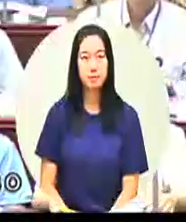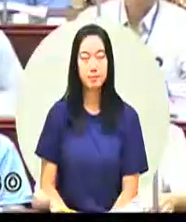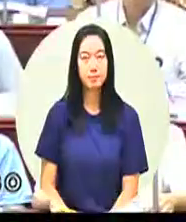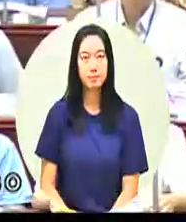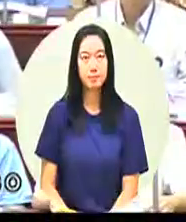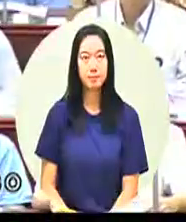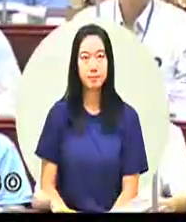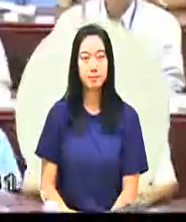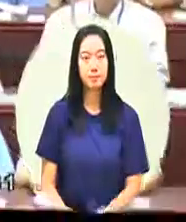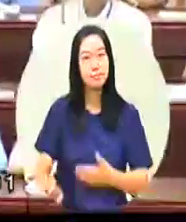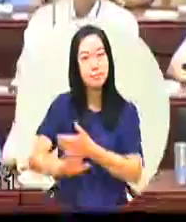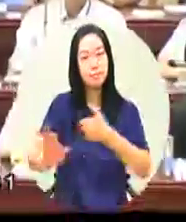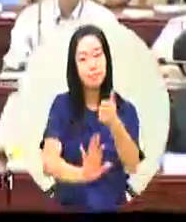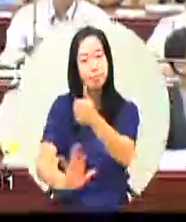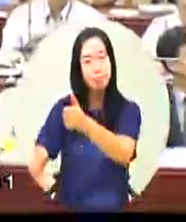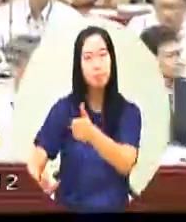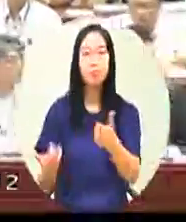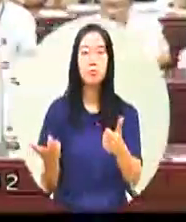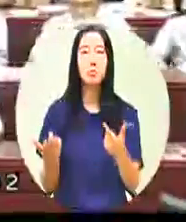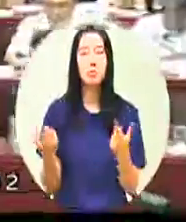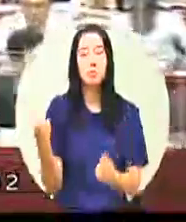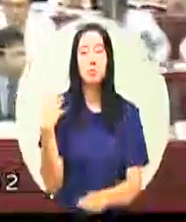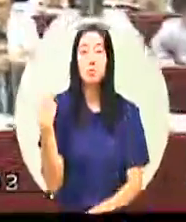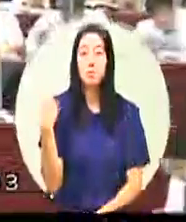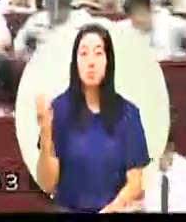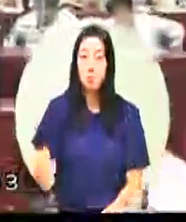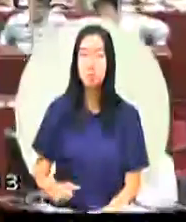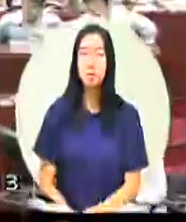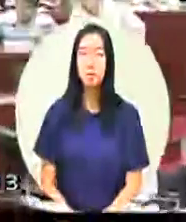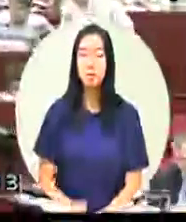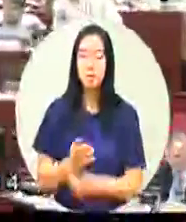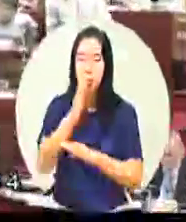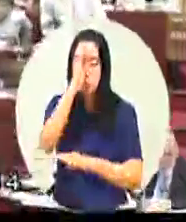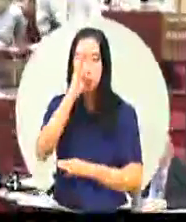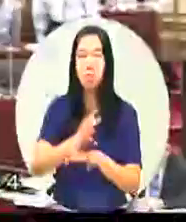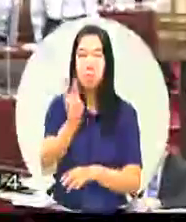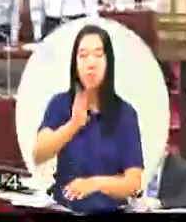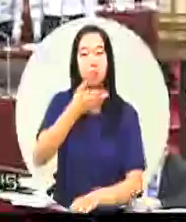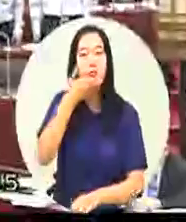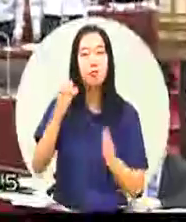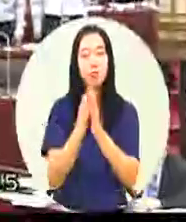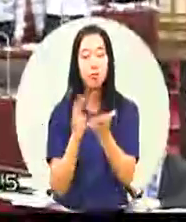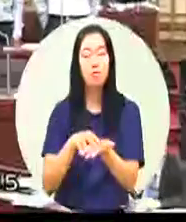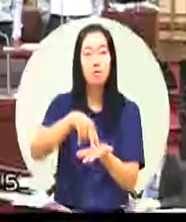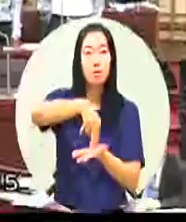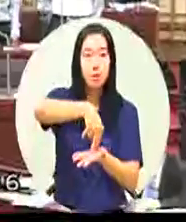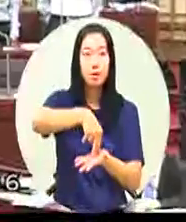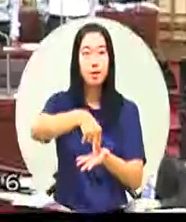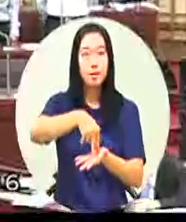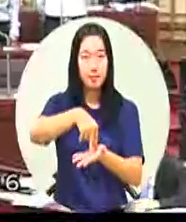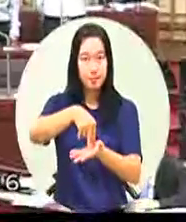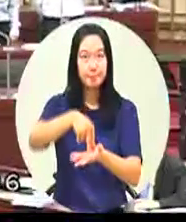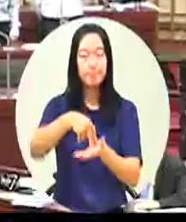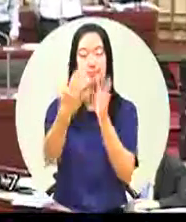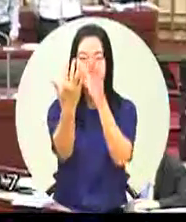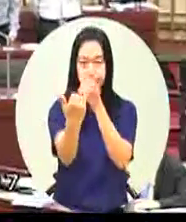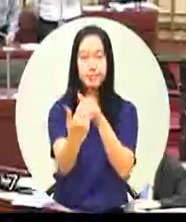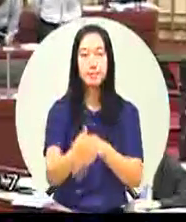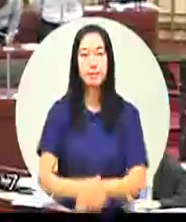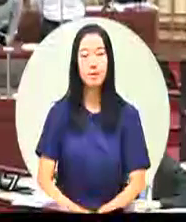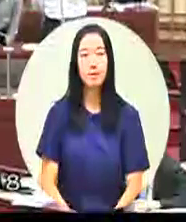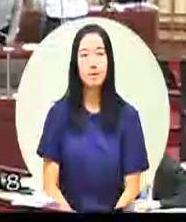那个其他主管都没有异动，那麻烦我们水公司以及我们水利局各主管同仁起立，那向大会致意。